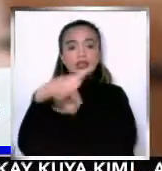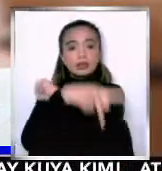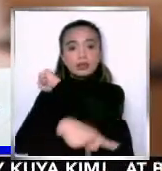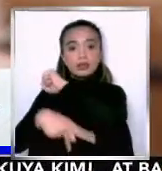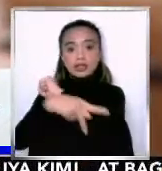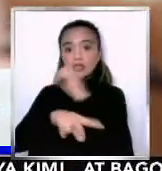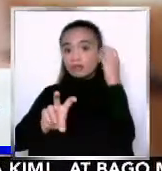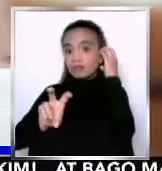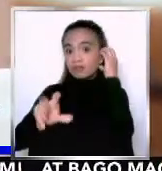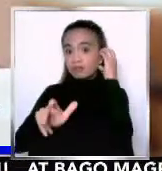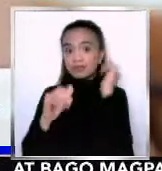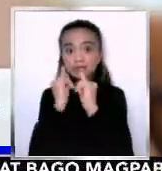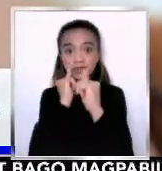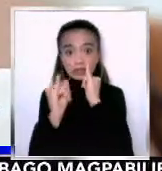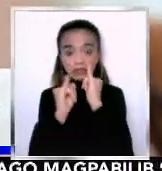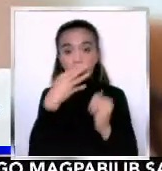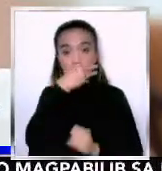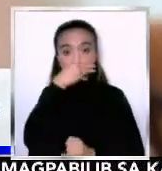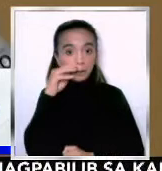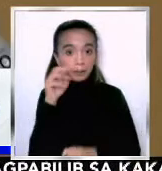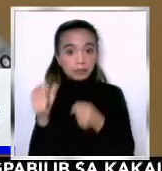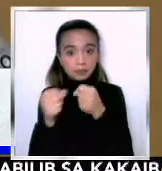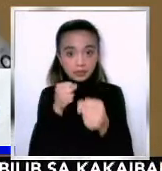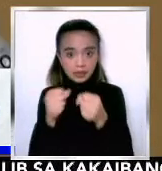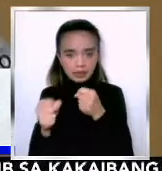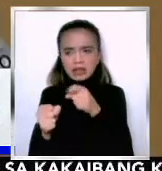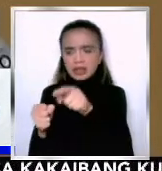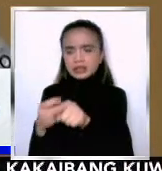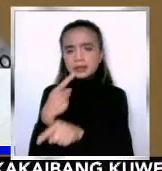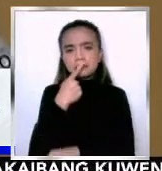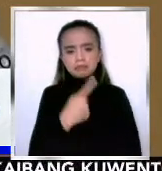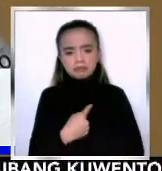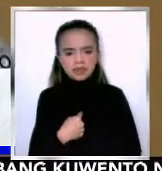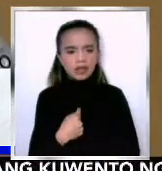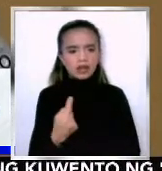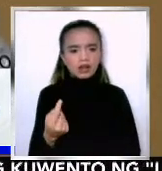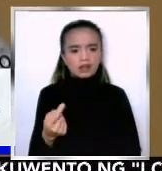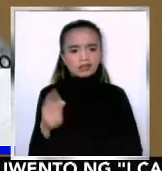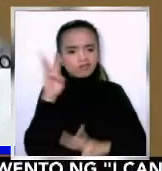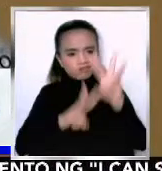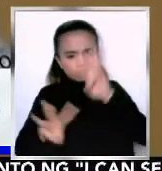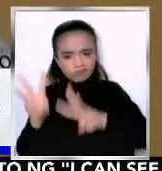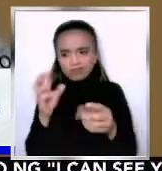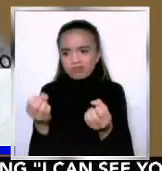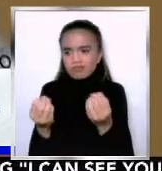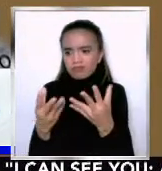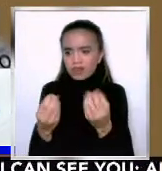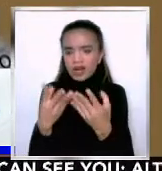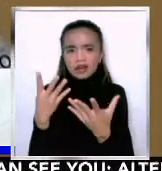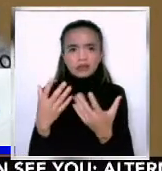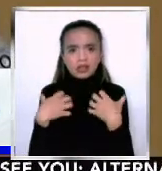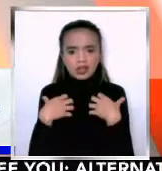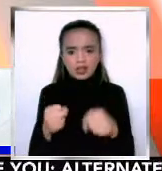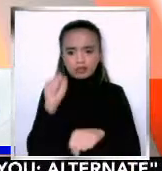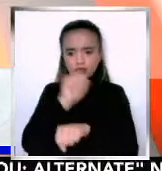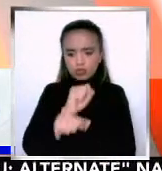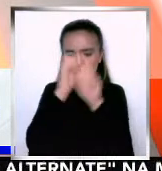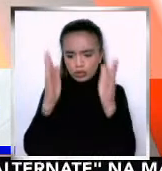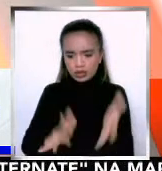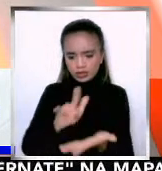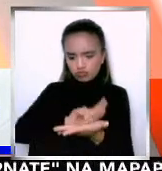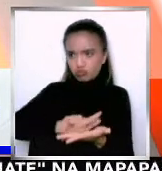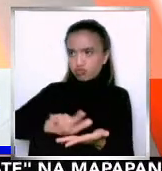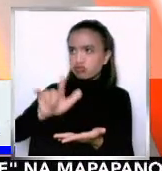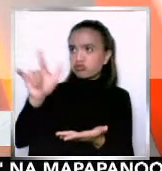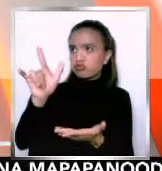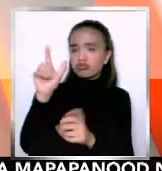Manny Pacquiao, sinabi niyang naaalarma raw siya na maraming healthcare workers ang nangingibang bansa para magtrabaho. Sabi ni